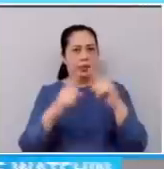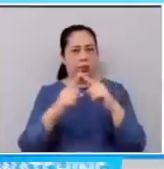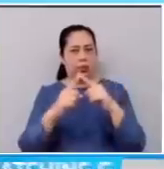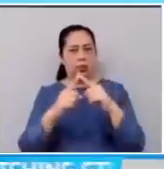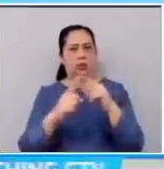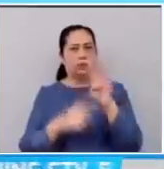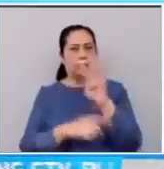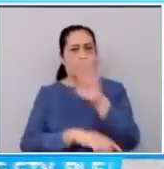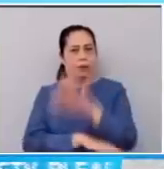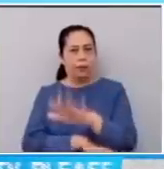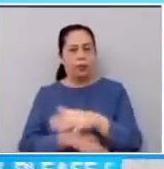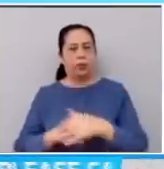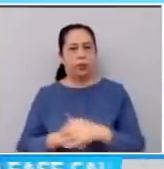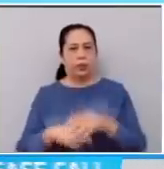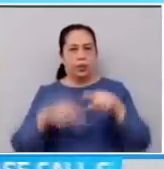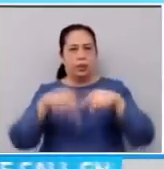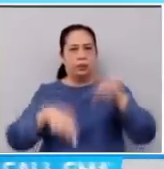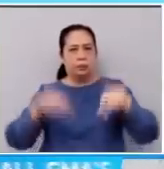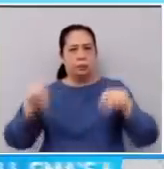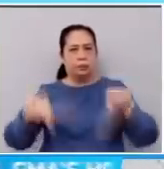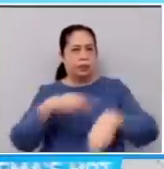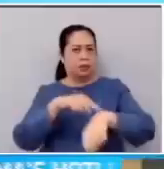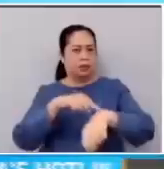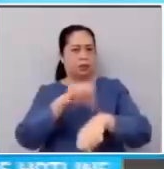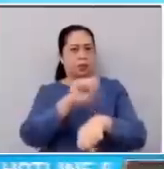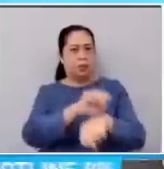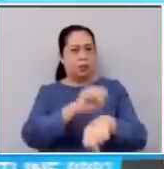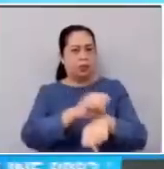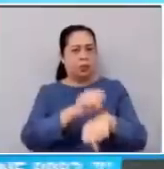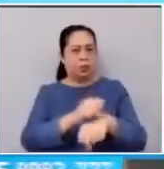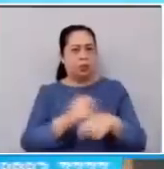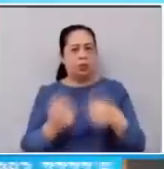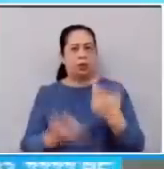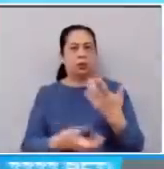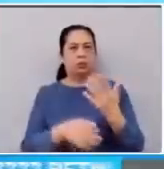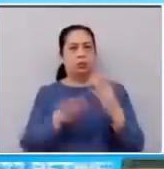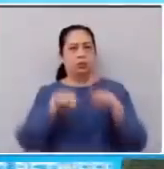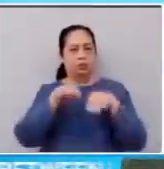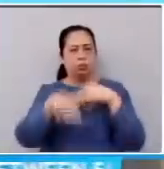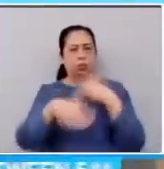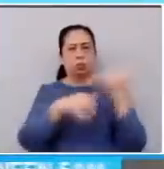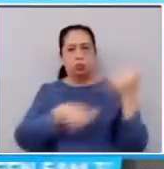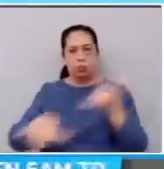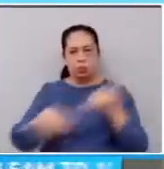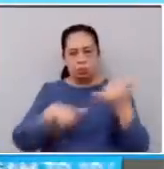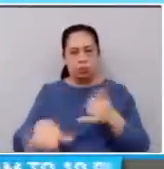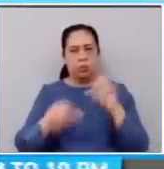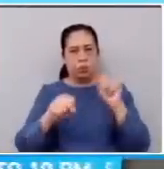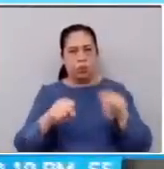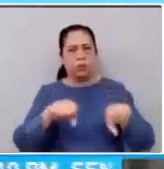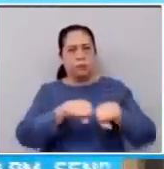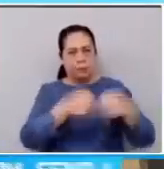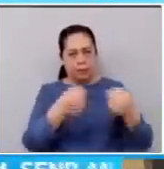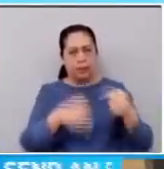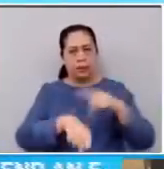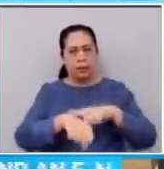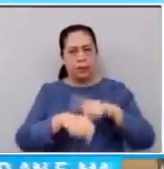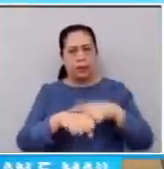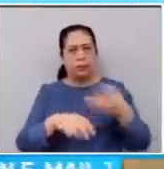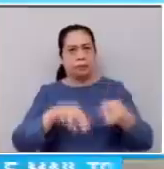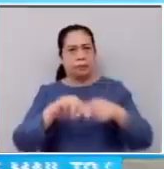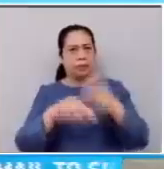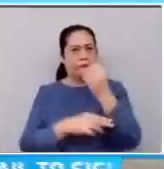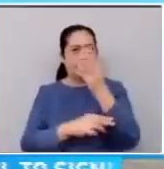hapon. Depende sa oras ng trabaho ng traffic enforcers at street sweepers. Pwede rin silang bigyan ng dagdag na 15 minutong